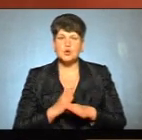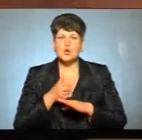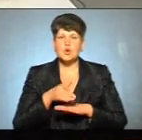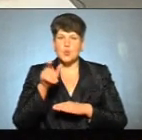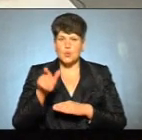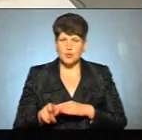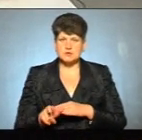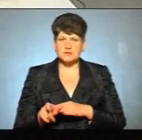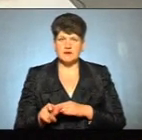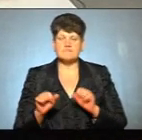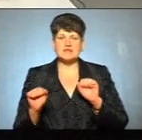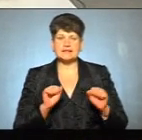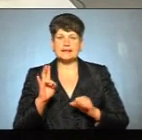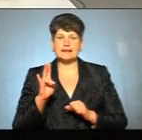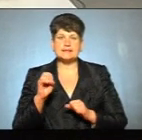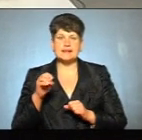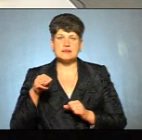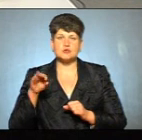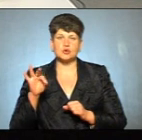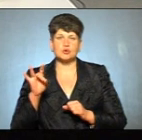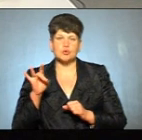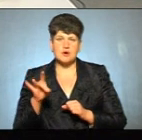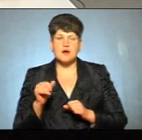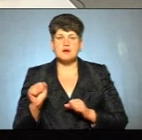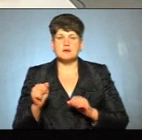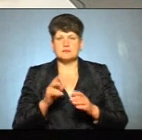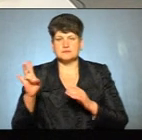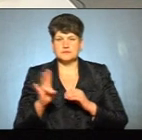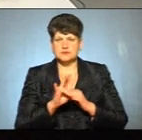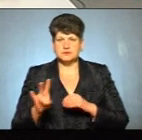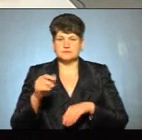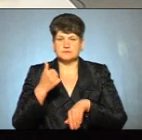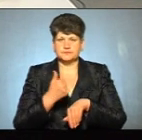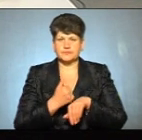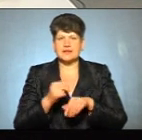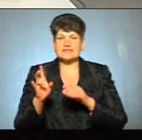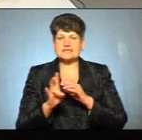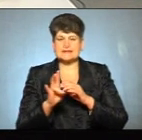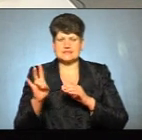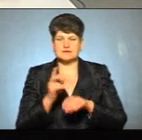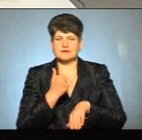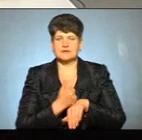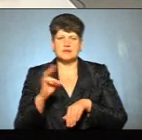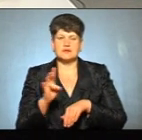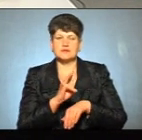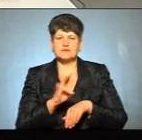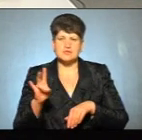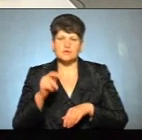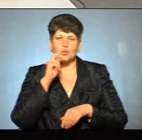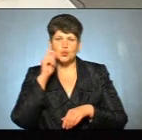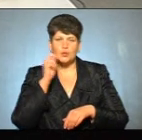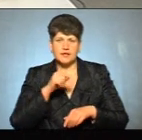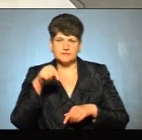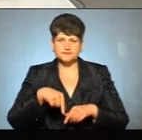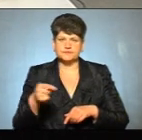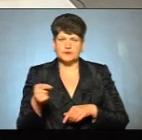студії – владика Нестор, архієпископ Тернопільської і Кременецької православної церкви України, владика Теодор Мартинюк,